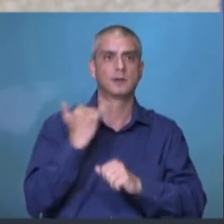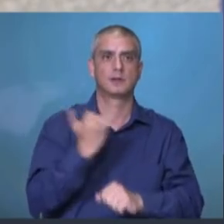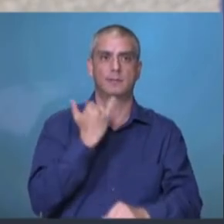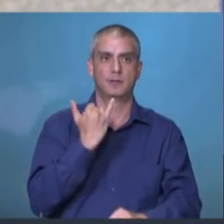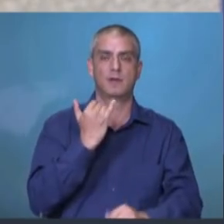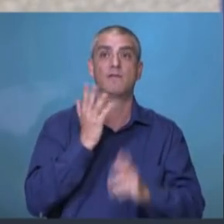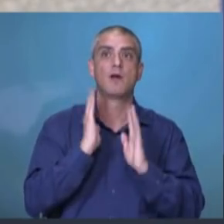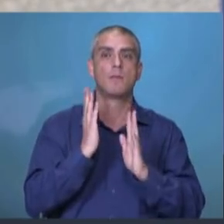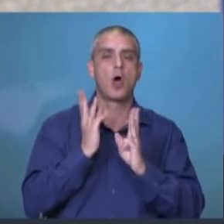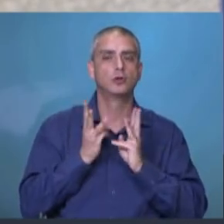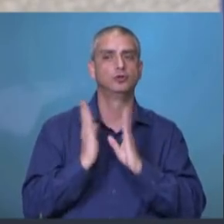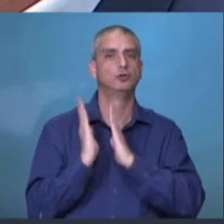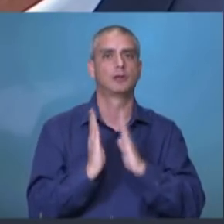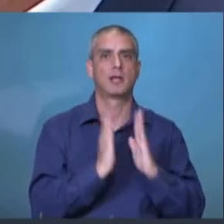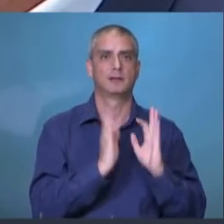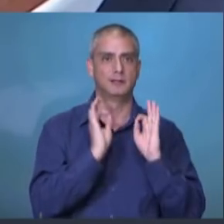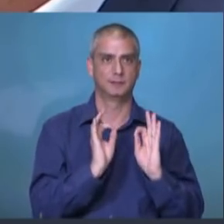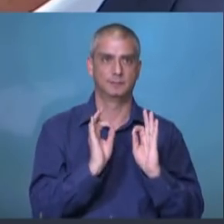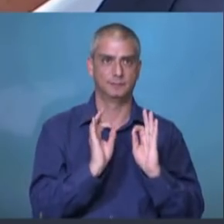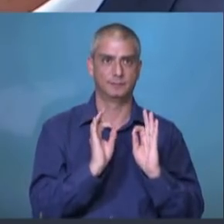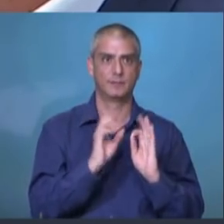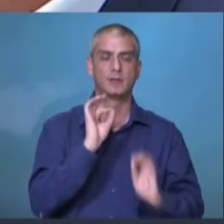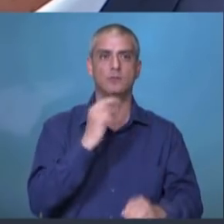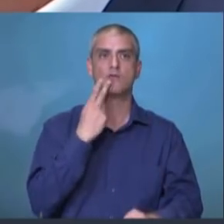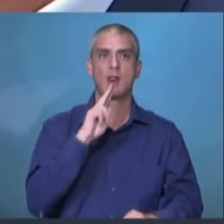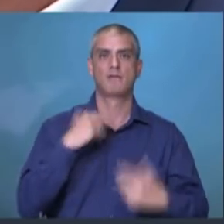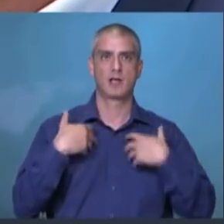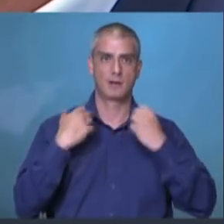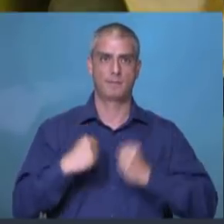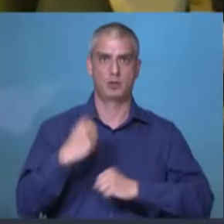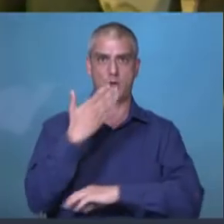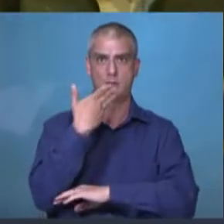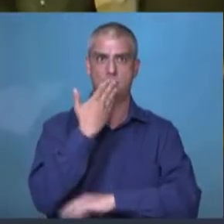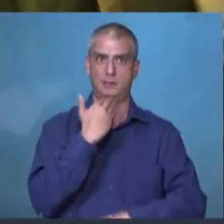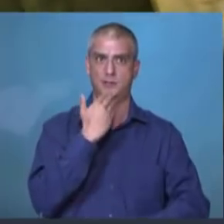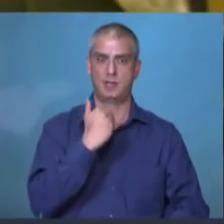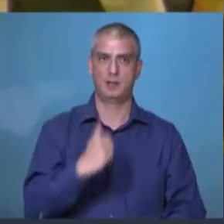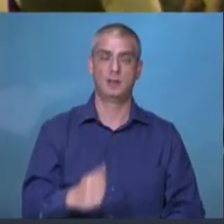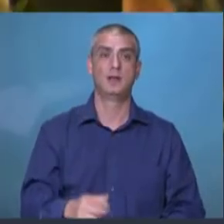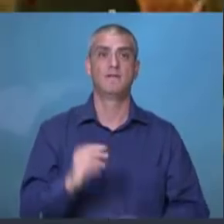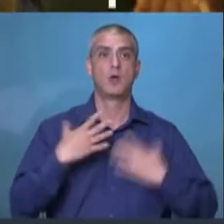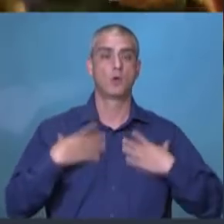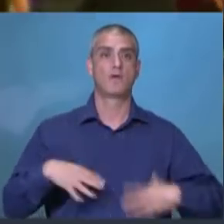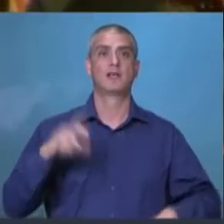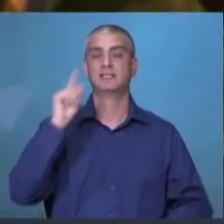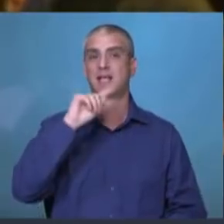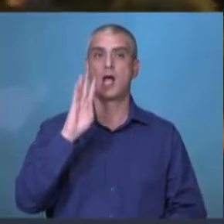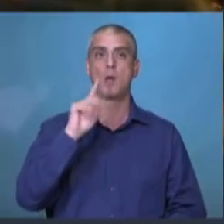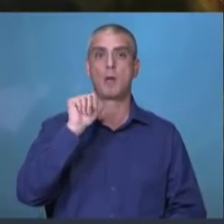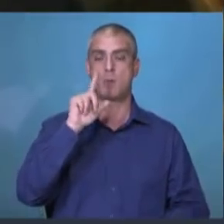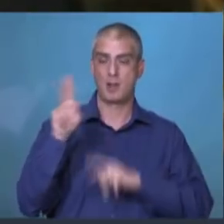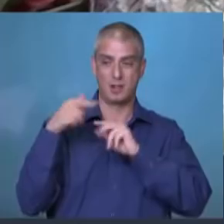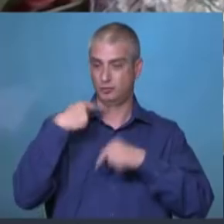ומאוד מאוד שיטתית כדי להבטיח את ביטחון ישראל. בעוד גופתו של זכריה באומל הוחזרה